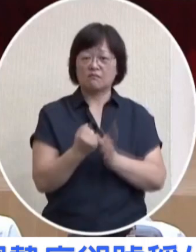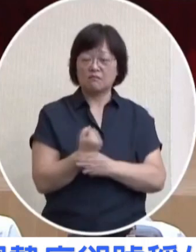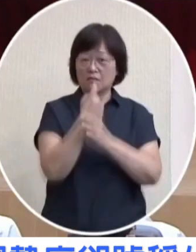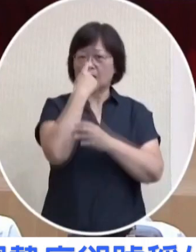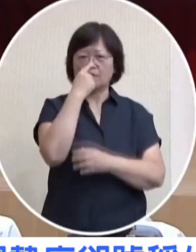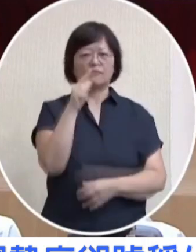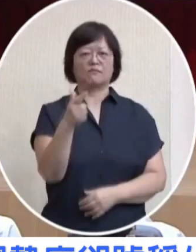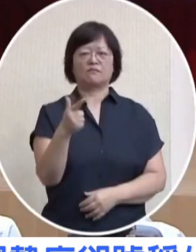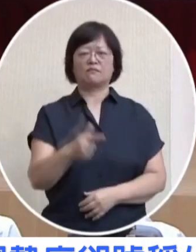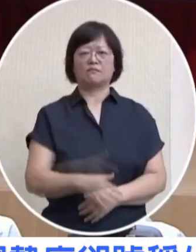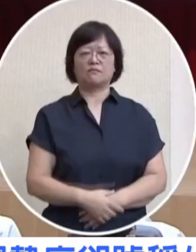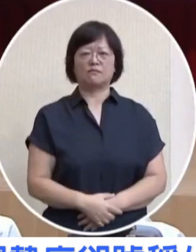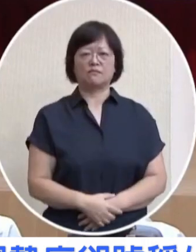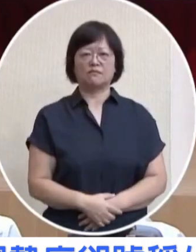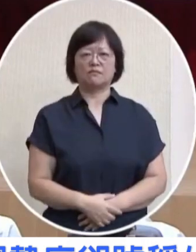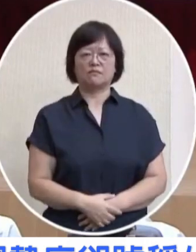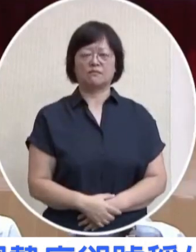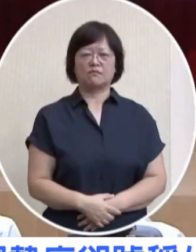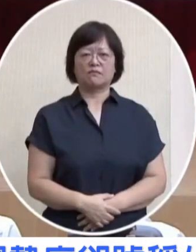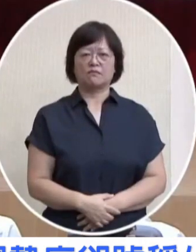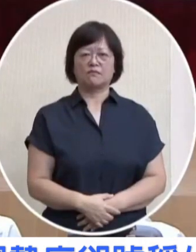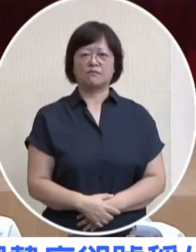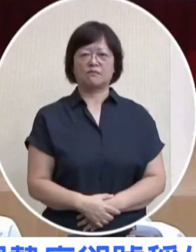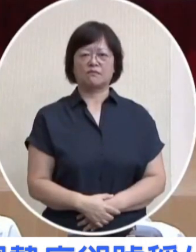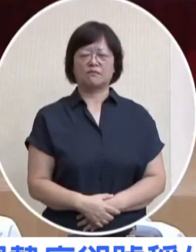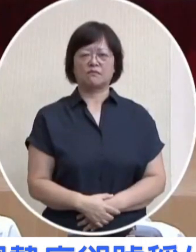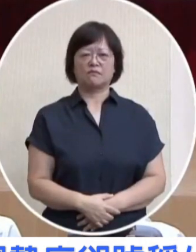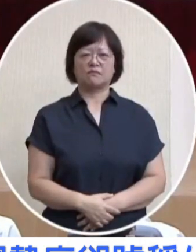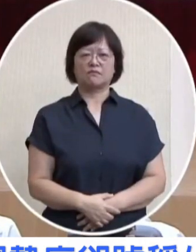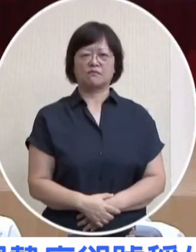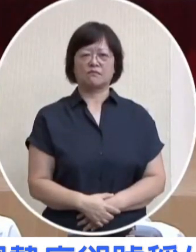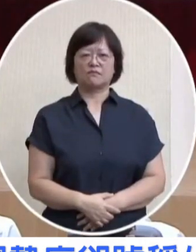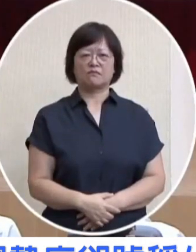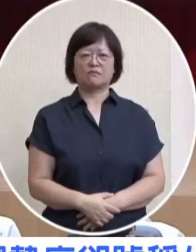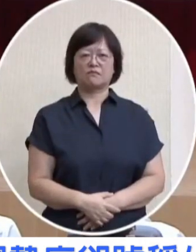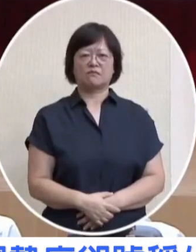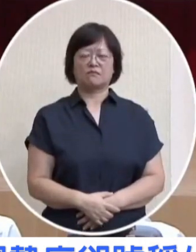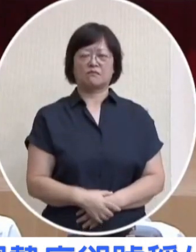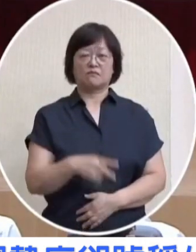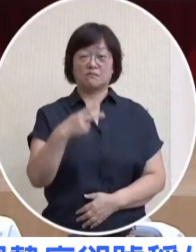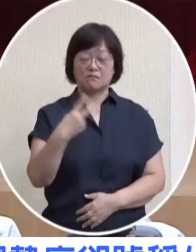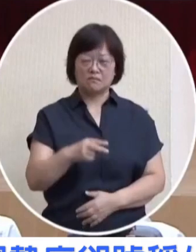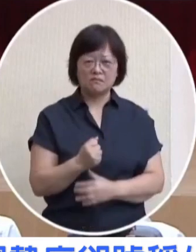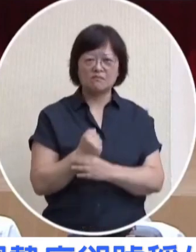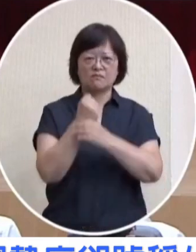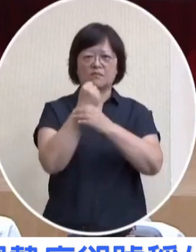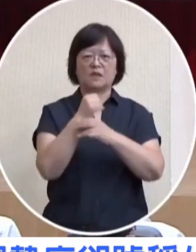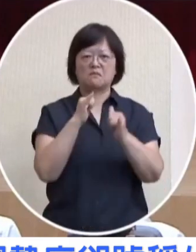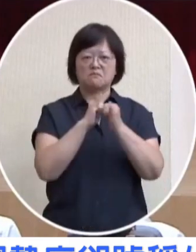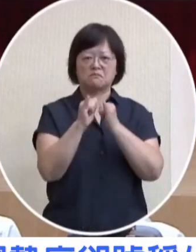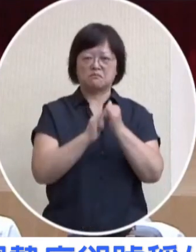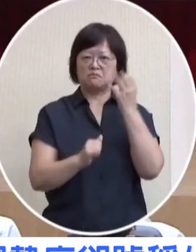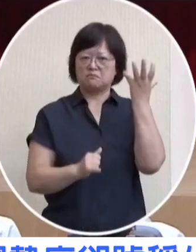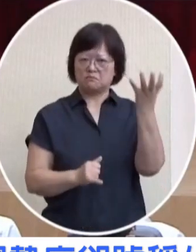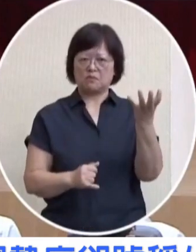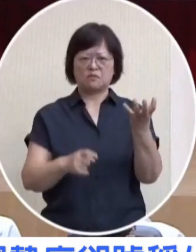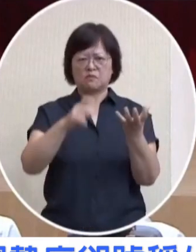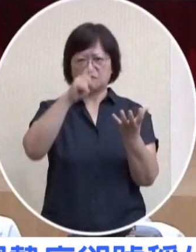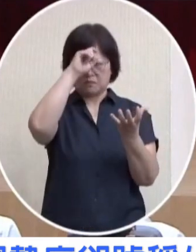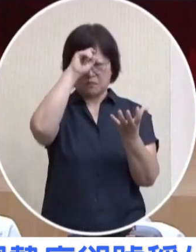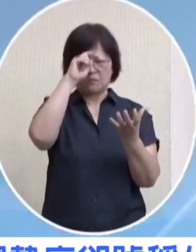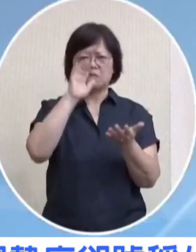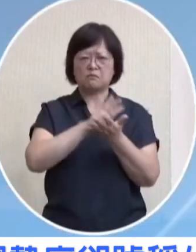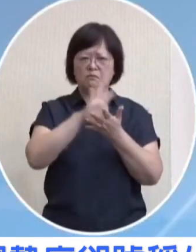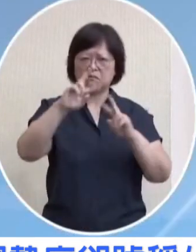人，更是支持多数人民所期盼的改变，支